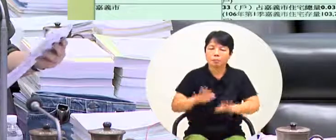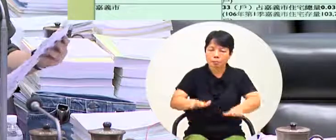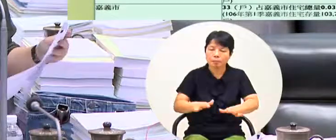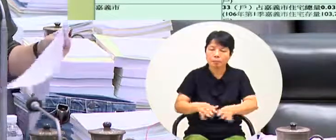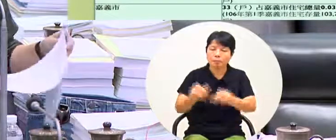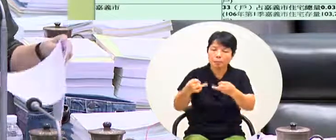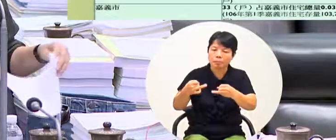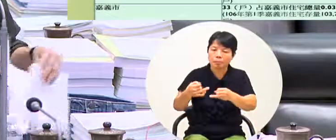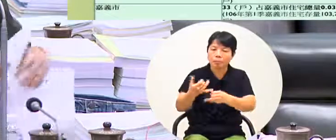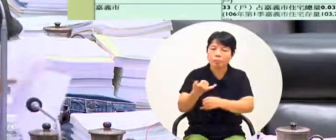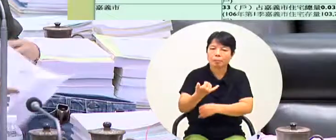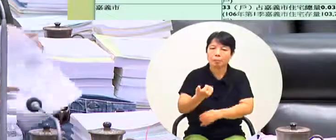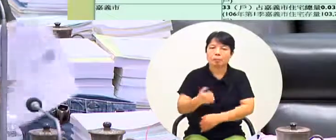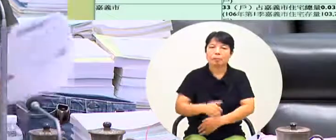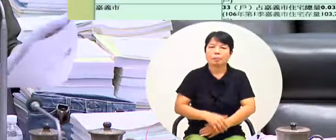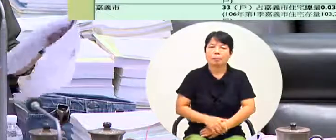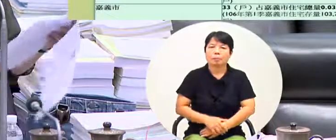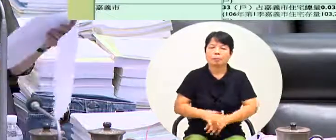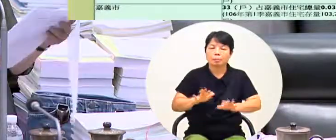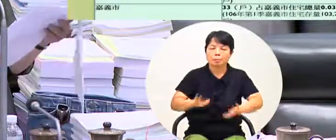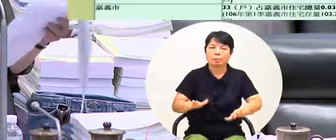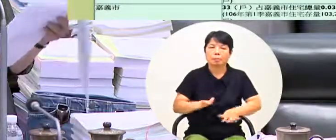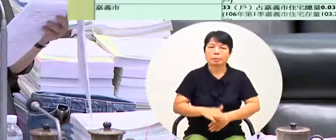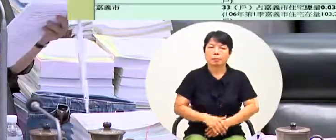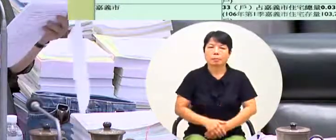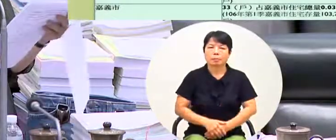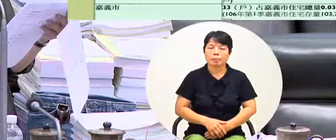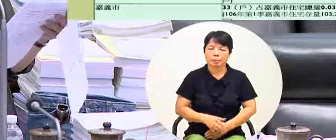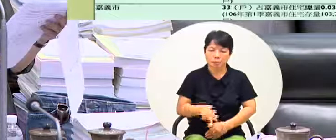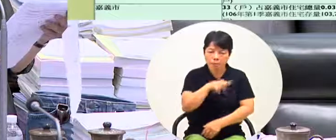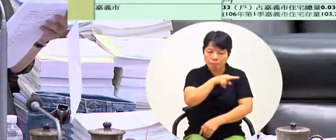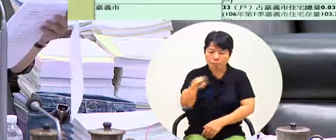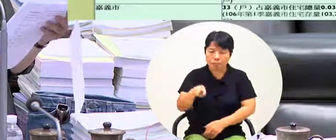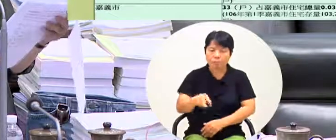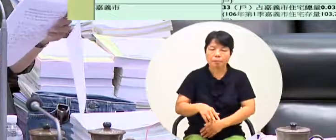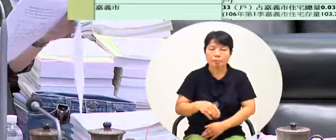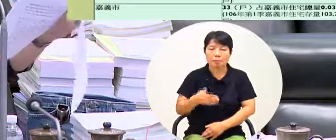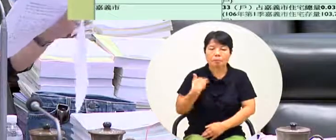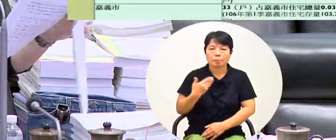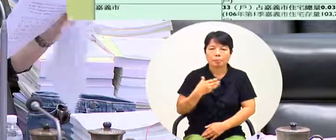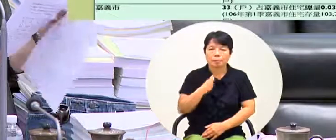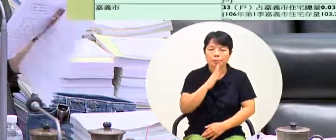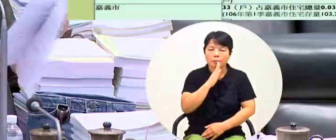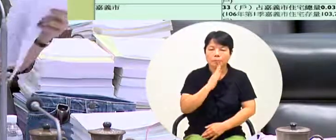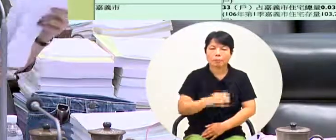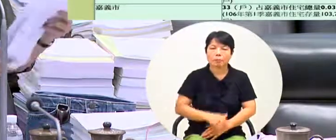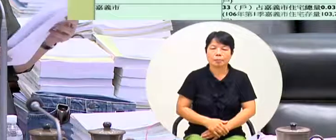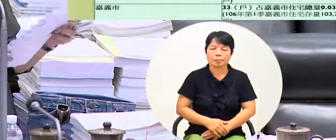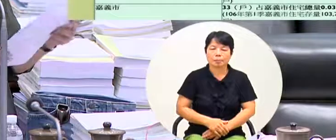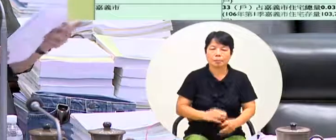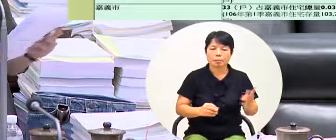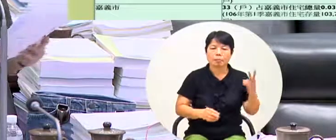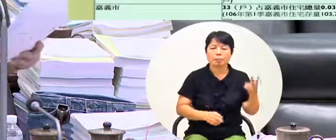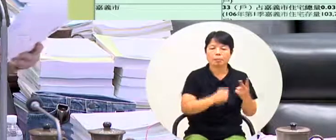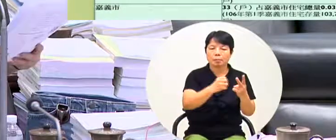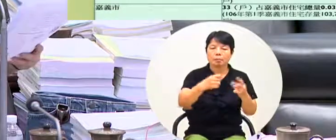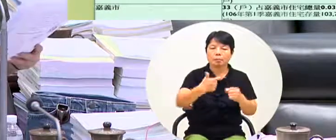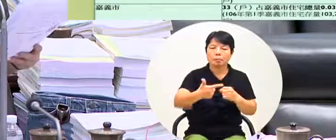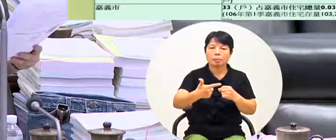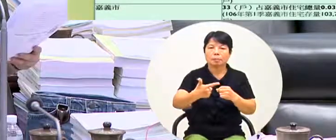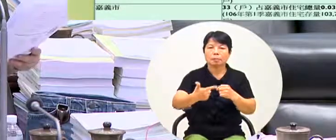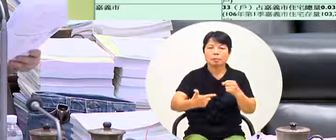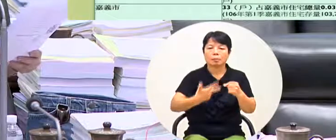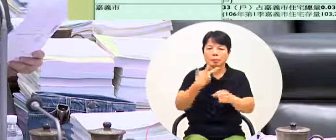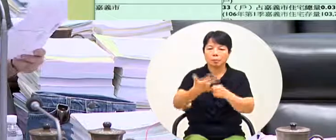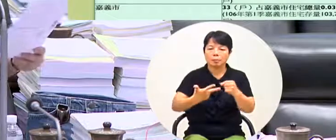道的是。我所看到的数据，我不晓得到底是你们没有2017年的9月28号，哈、啊，他所统计的